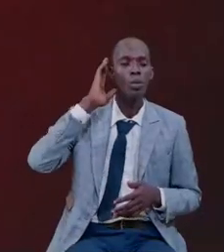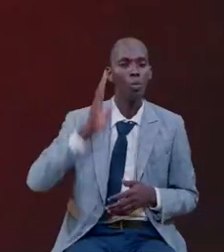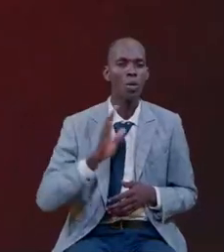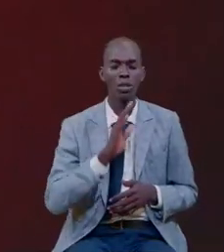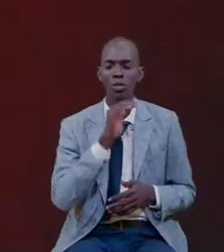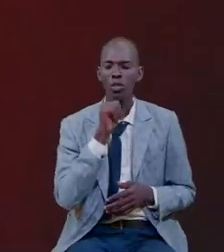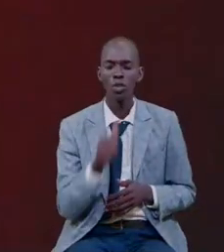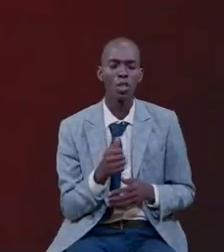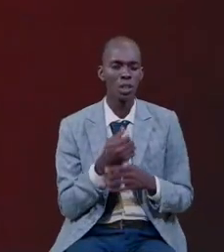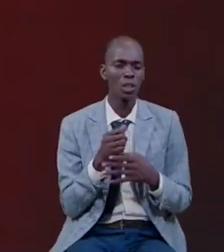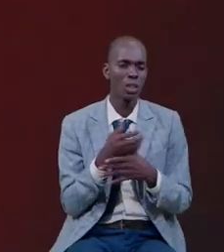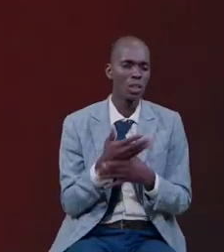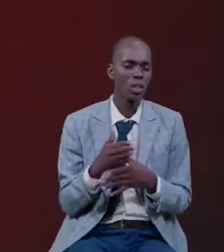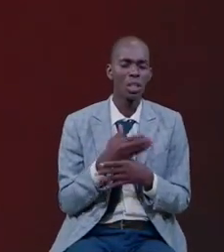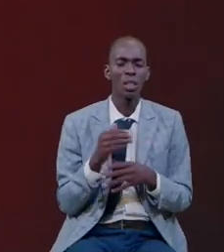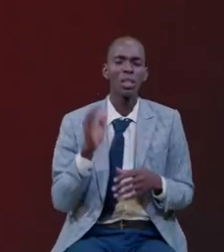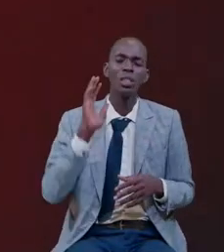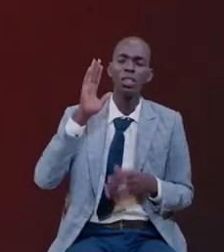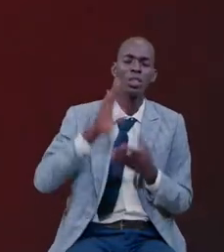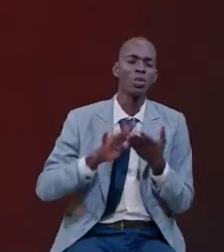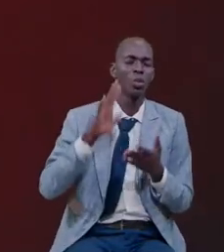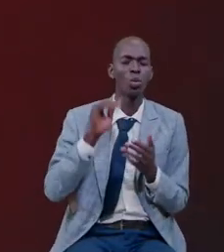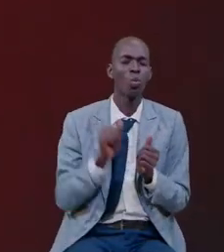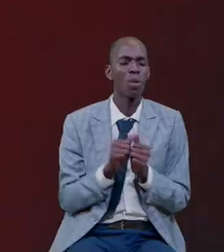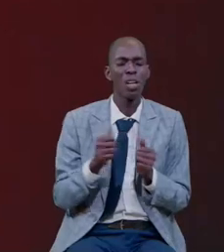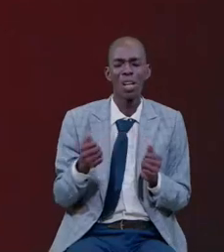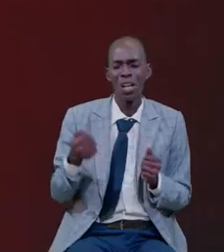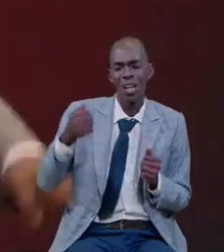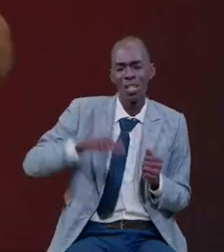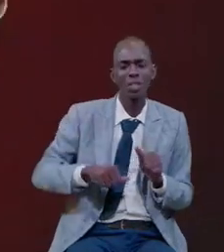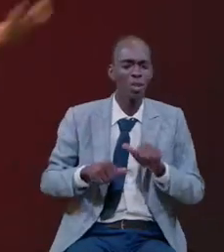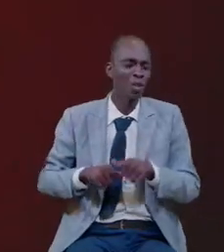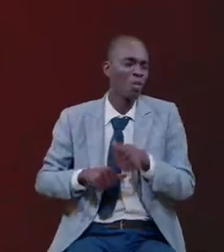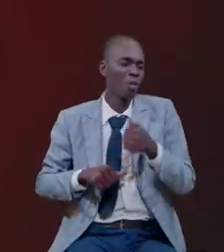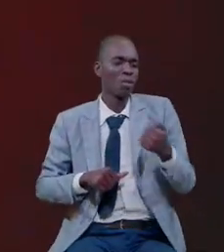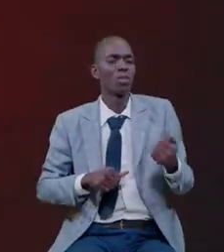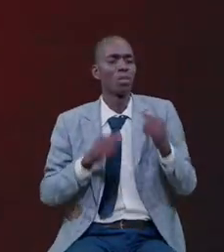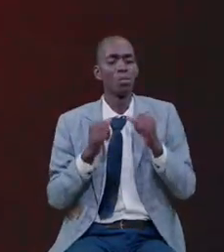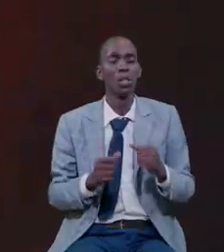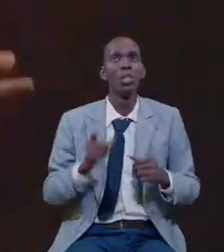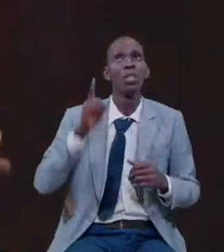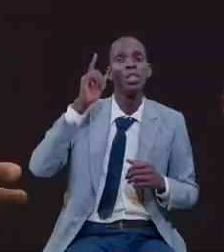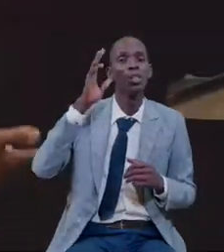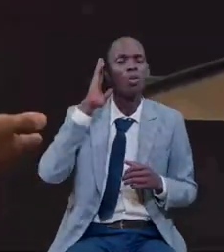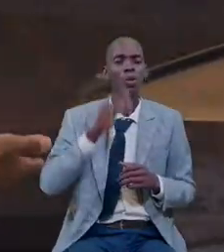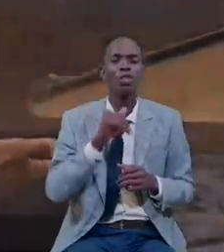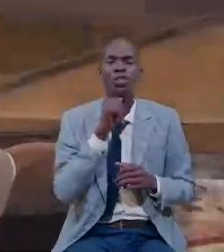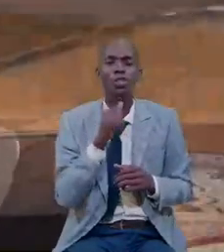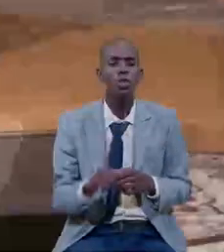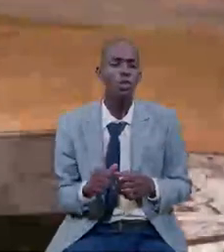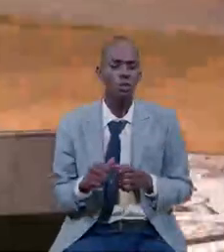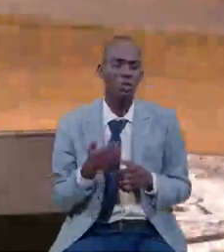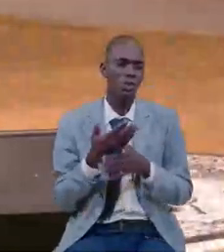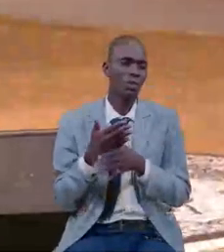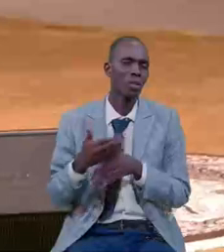ne partagera pas sa gloire avec un autre Dieu, avec un autre homme. Il ne partagera pas la